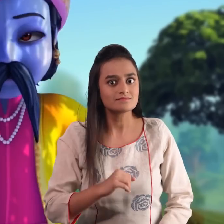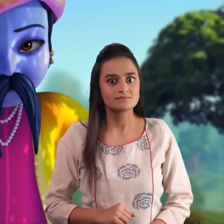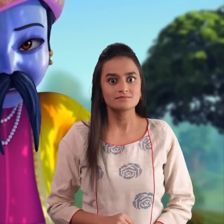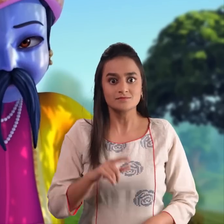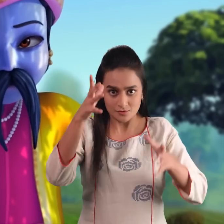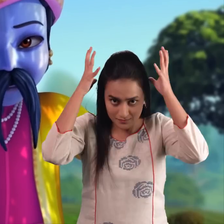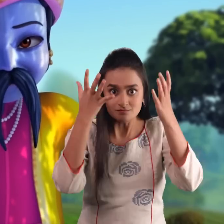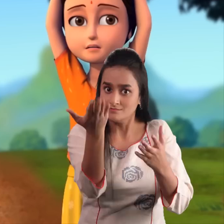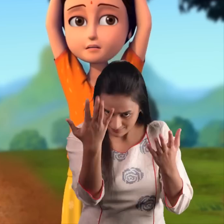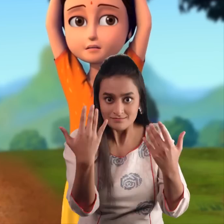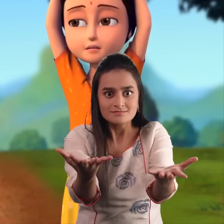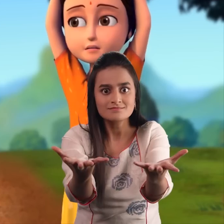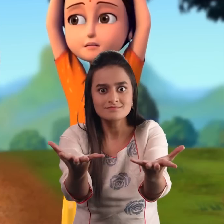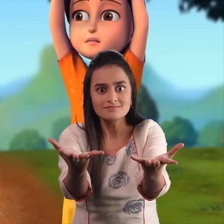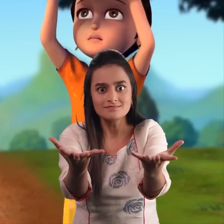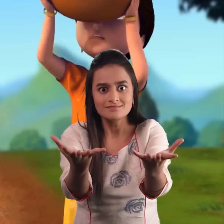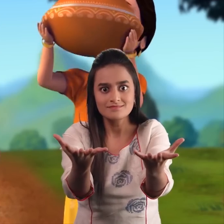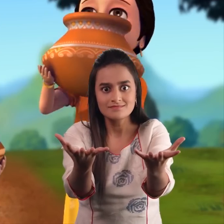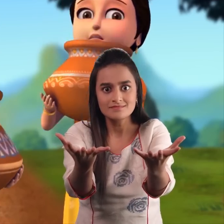बात, चलो अपना कर निकालो।